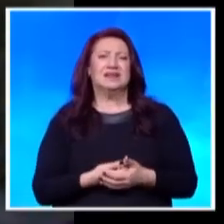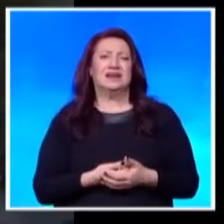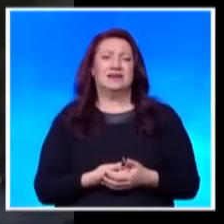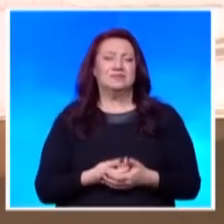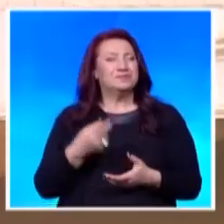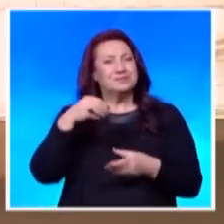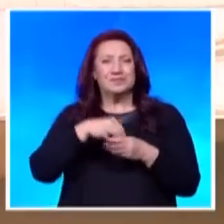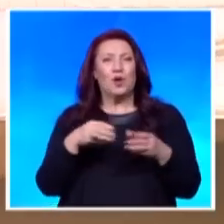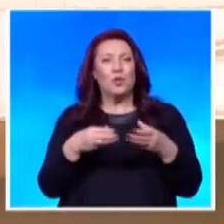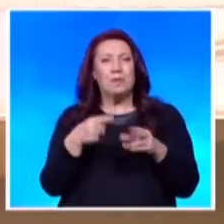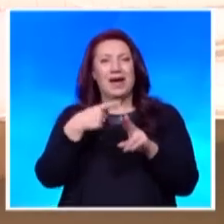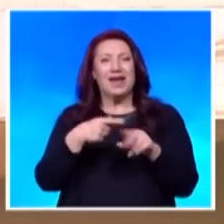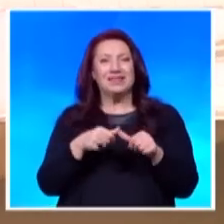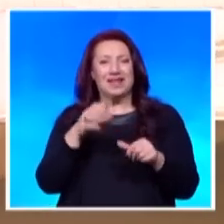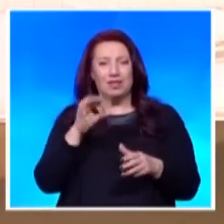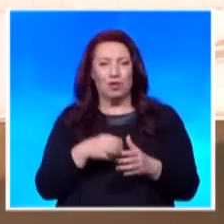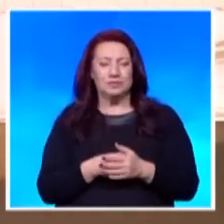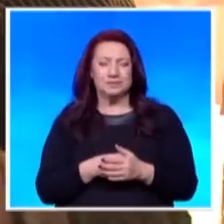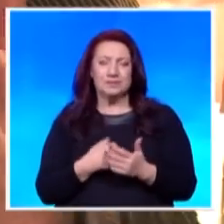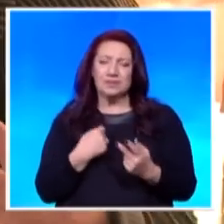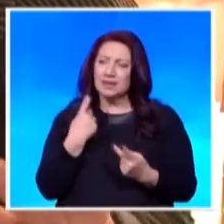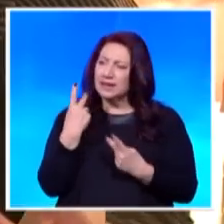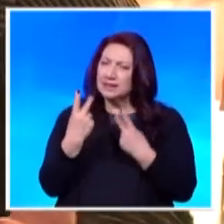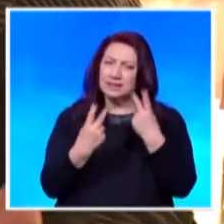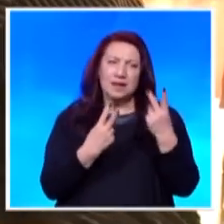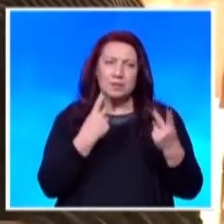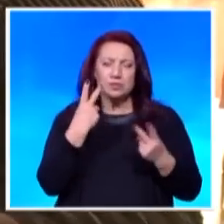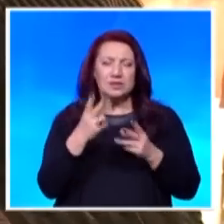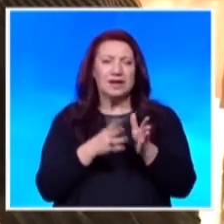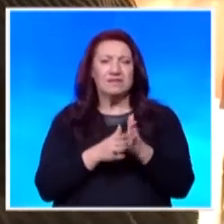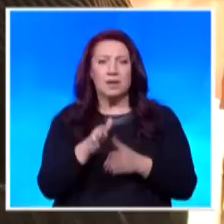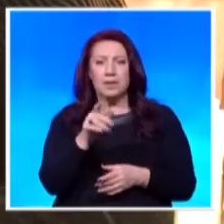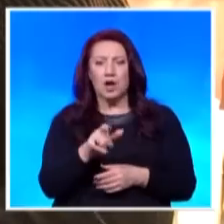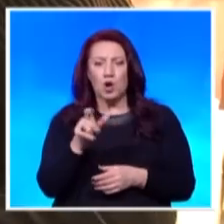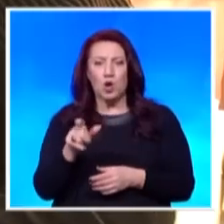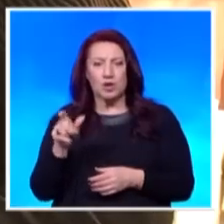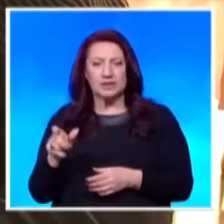телефон? Наблюдавам хората. Искам да усетя